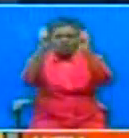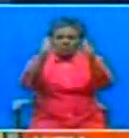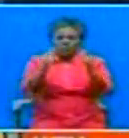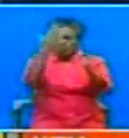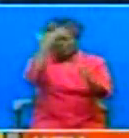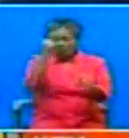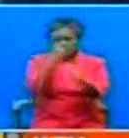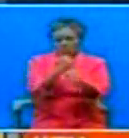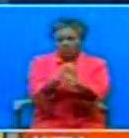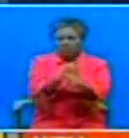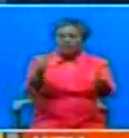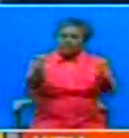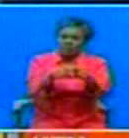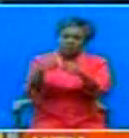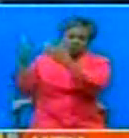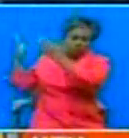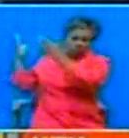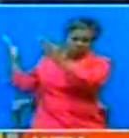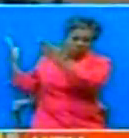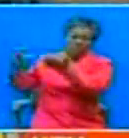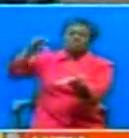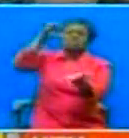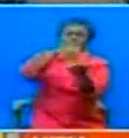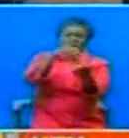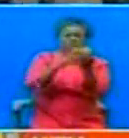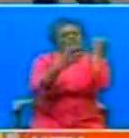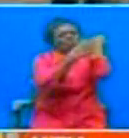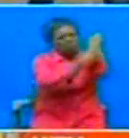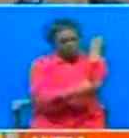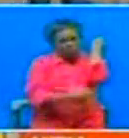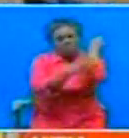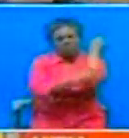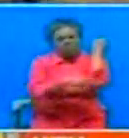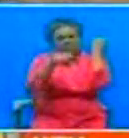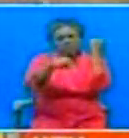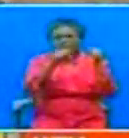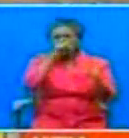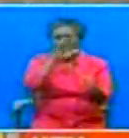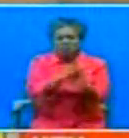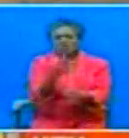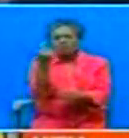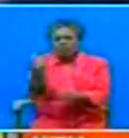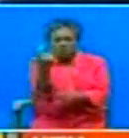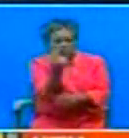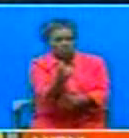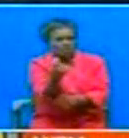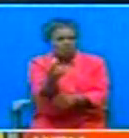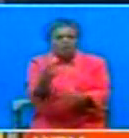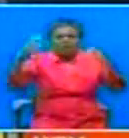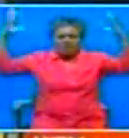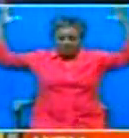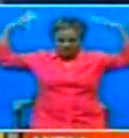yetu. Kulingana na mfanyakazi huyu, hali yao imekuwa duni huku wakipata hadi tasa kutoka kwa ajiri wao.